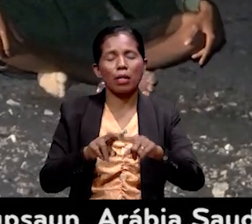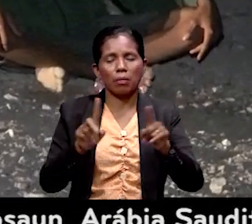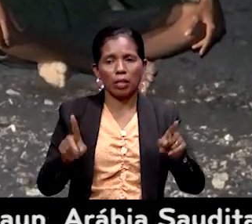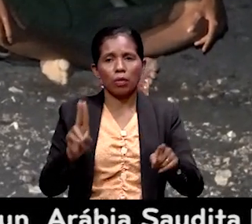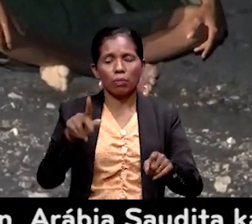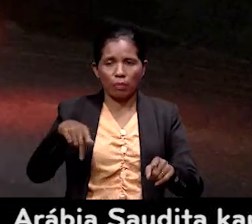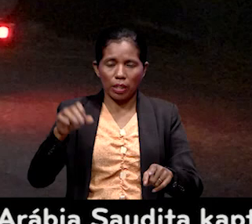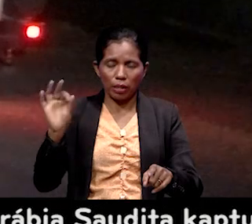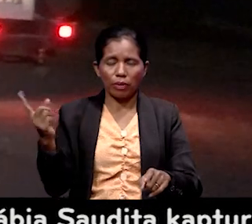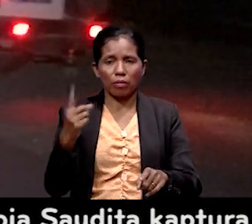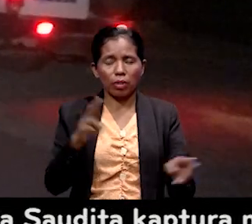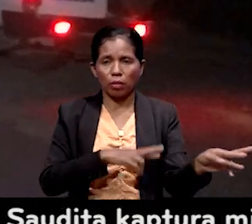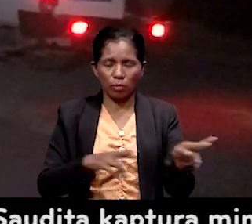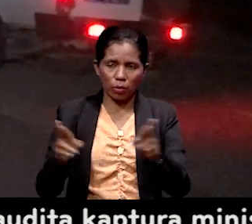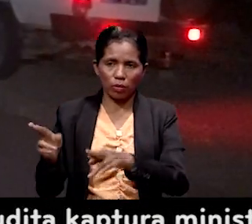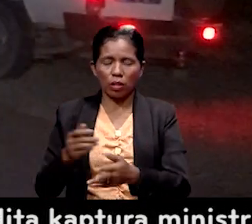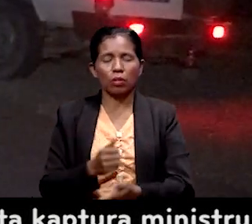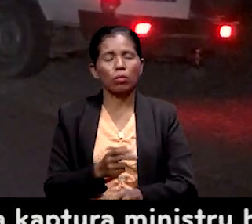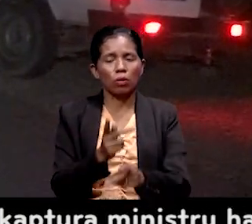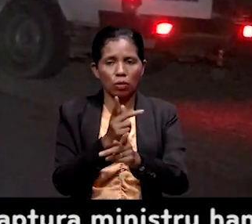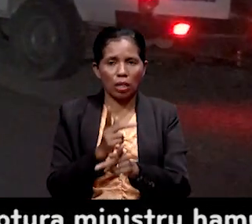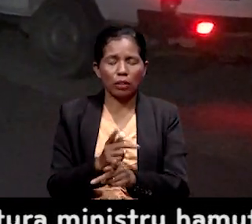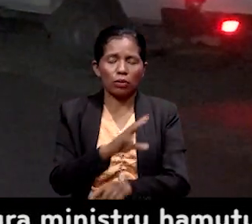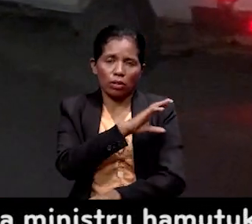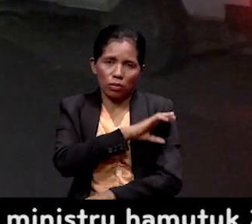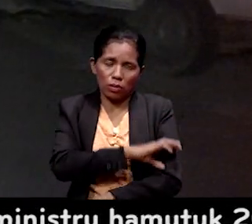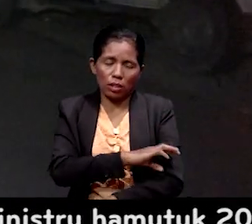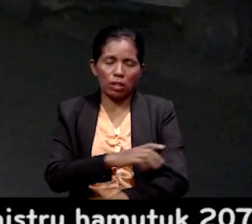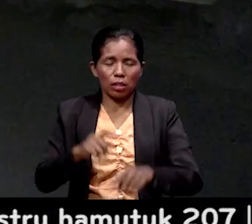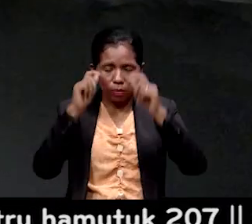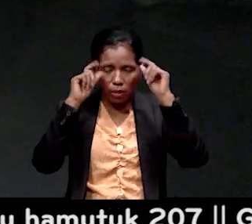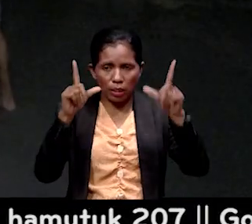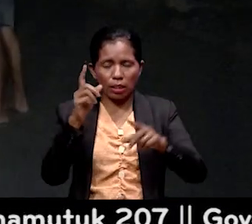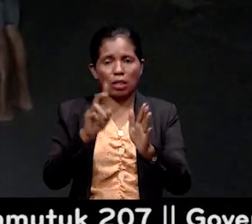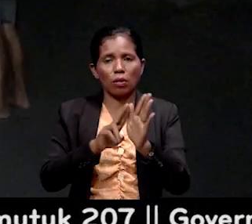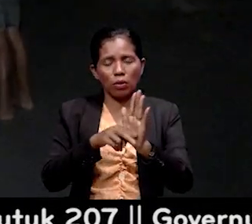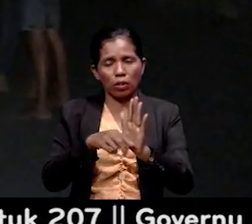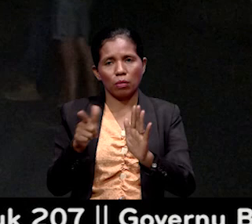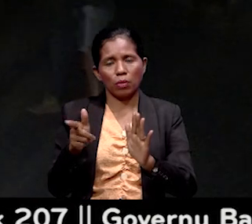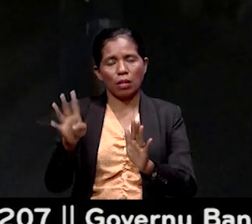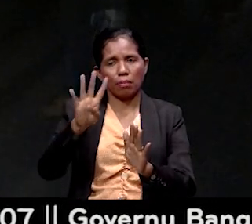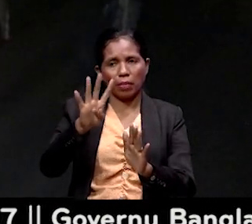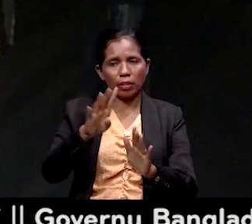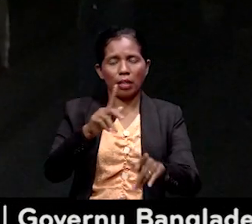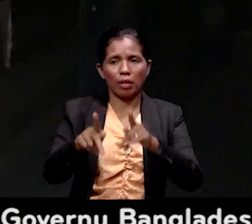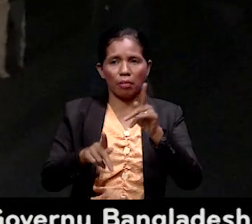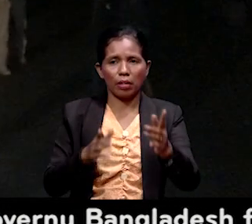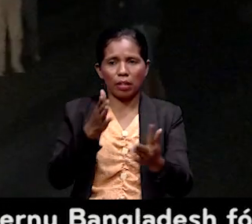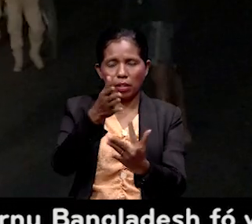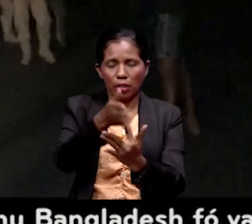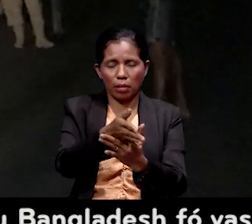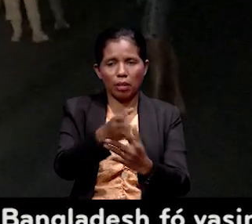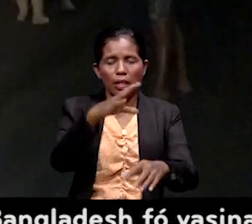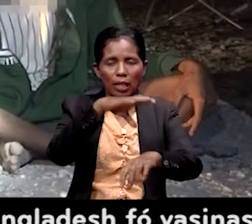assegura fronteira durante horas suranulu resinhat nyalaran. O acontecimento cidadão sirnebe tama ilegalmente ba território Indonésia no